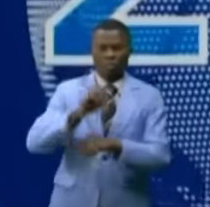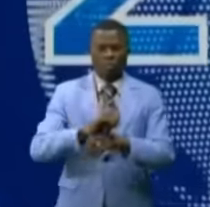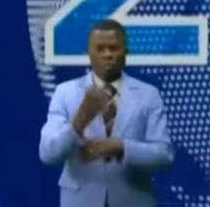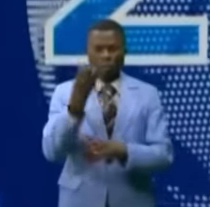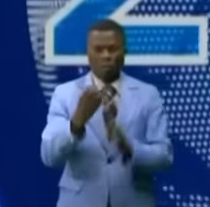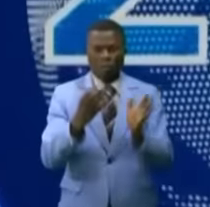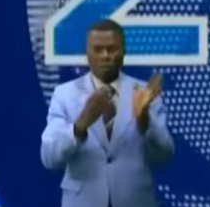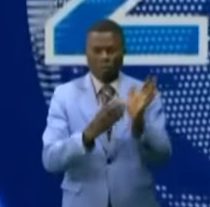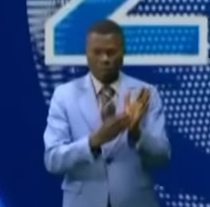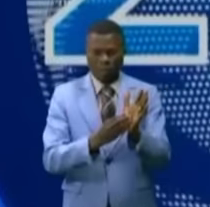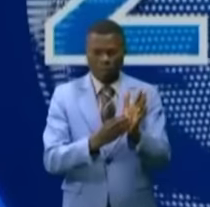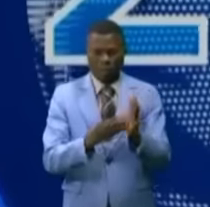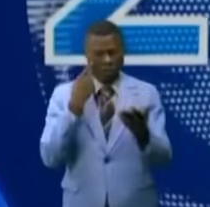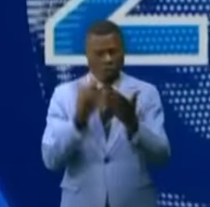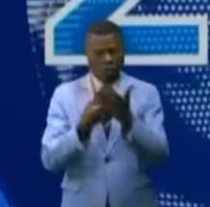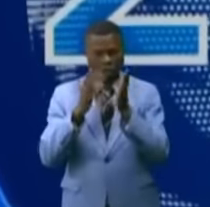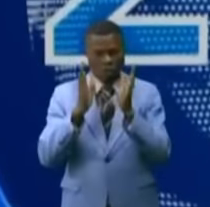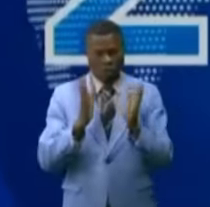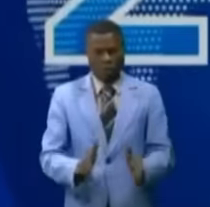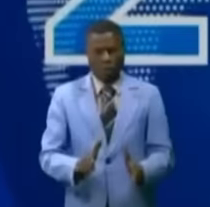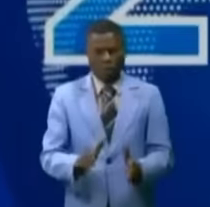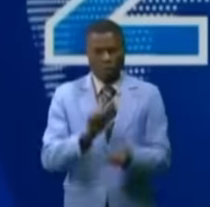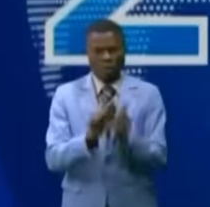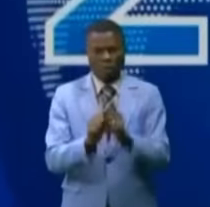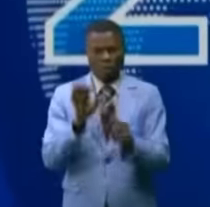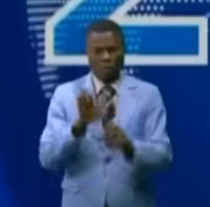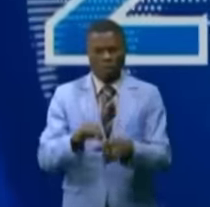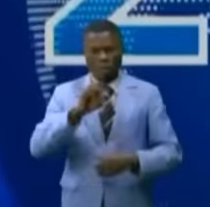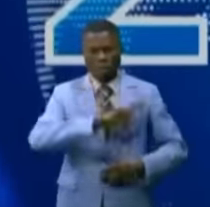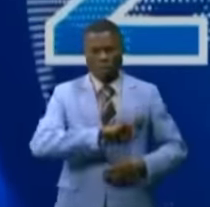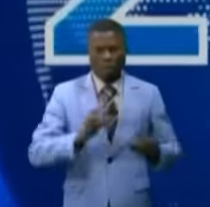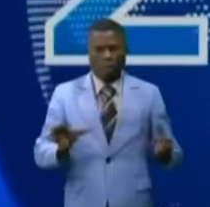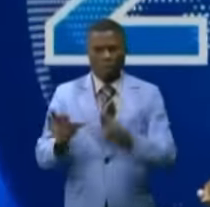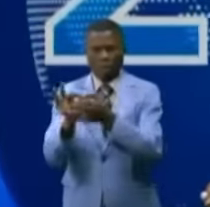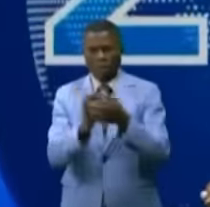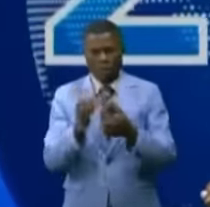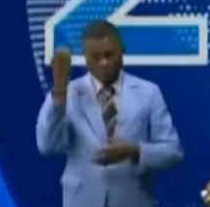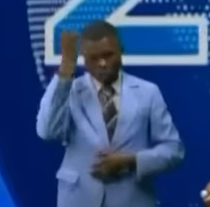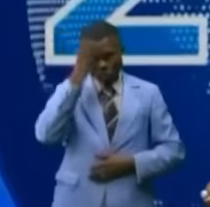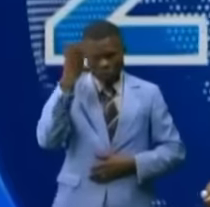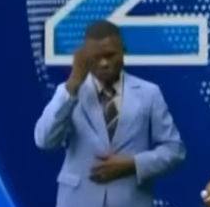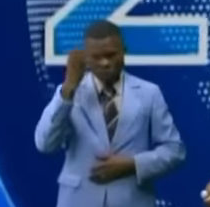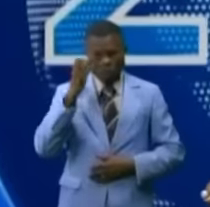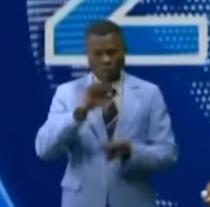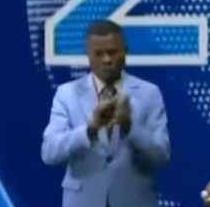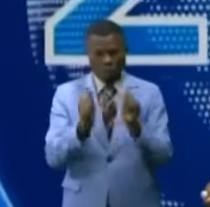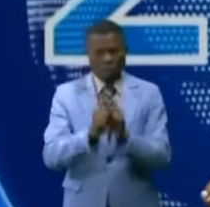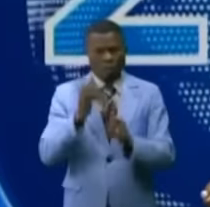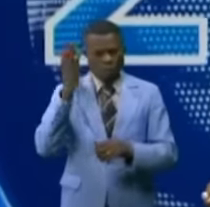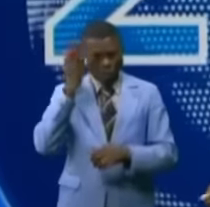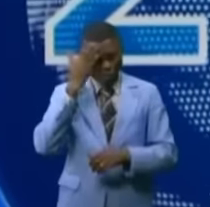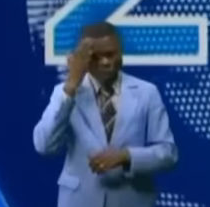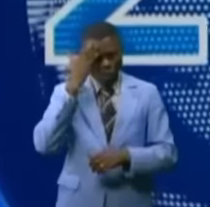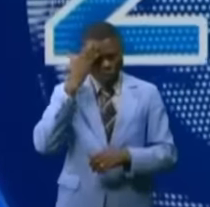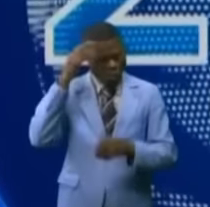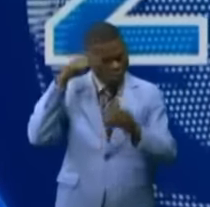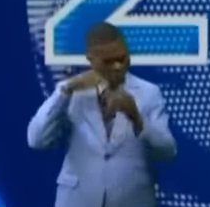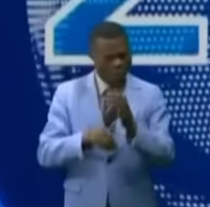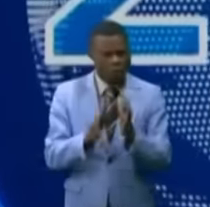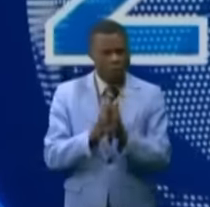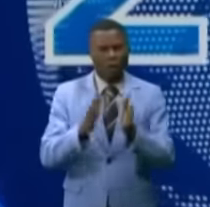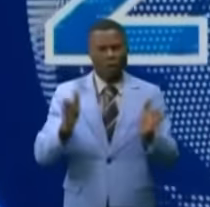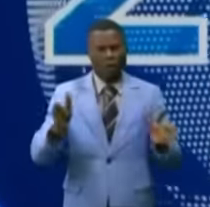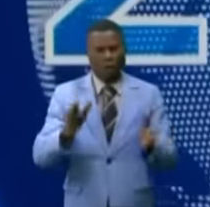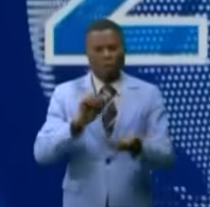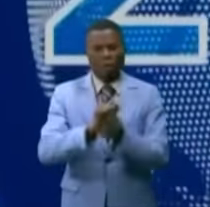49 observateurs de la mission d'observation électorale de l'Union européenne. Question de suivre la totalité